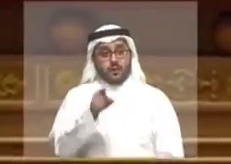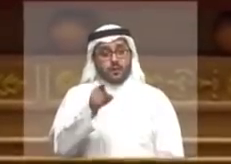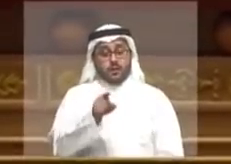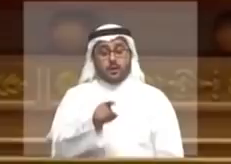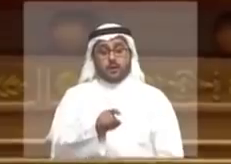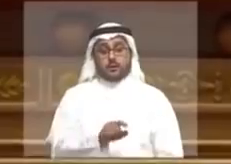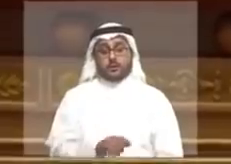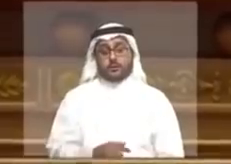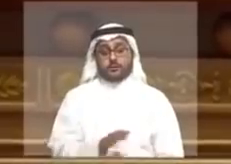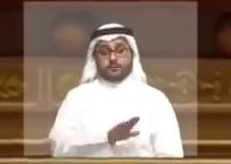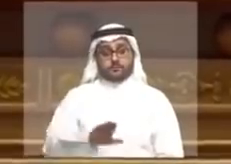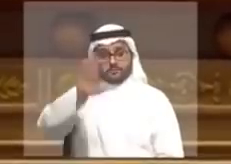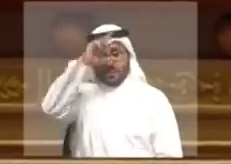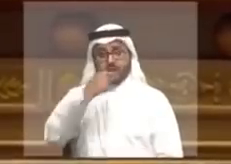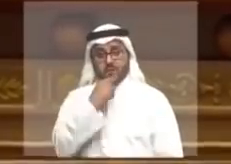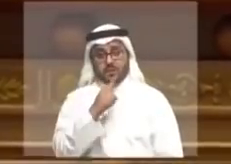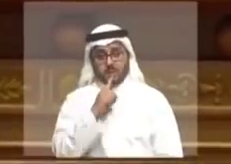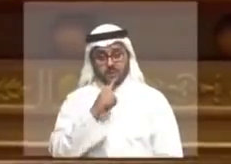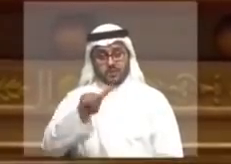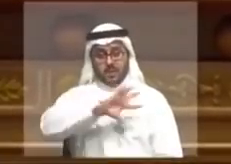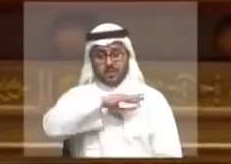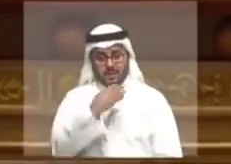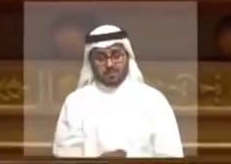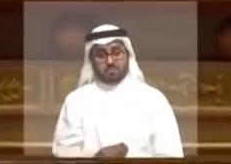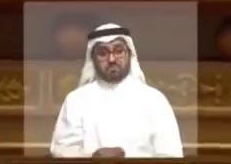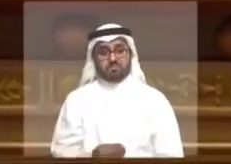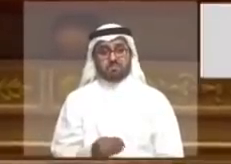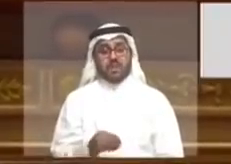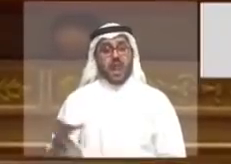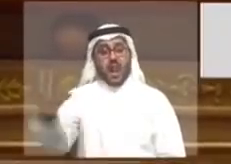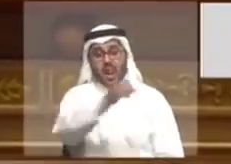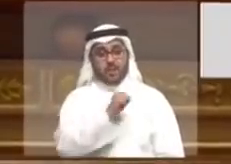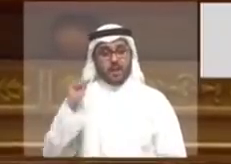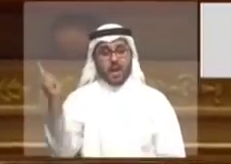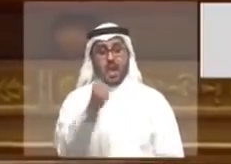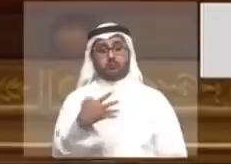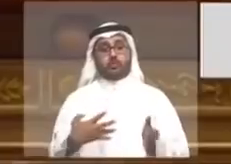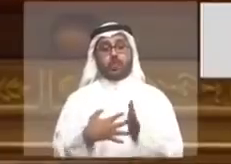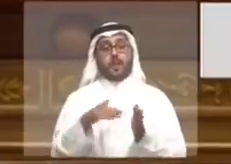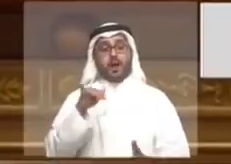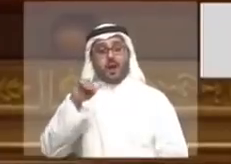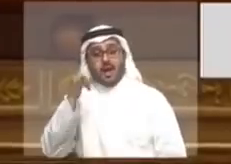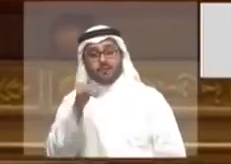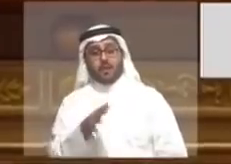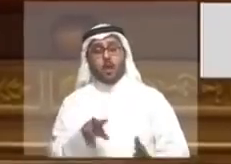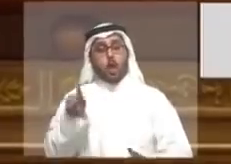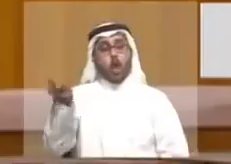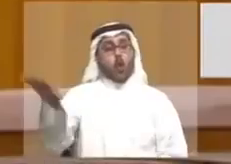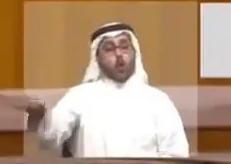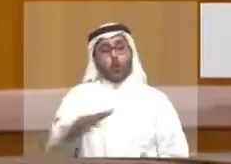والفخامة والسمو، معالي الأمين العام لجمعية الدول العربية، الأخوة